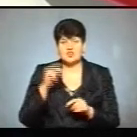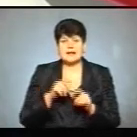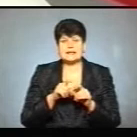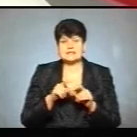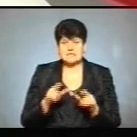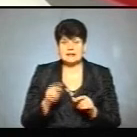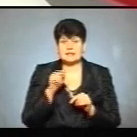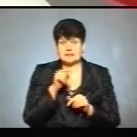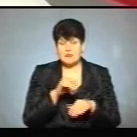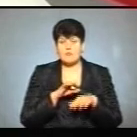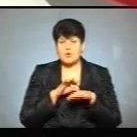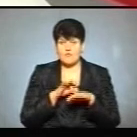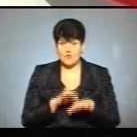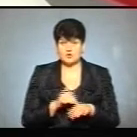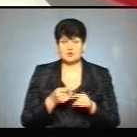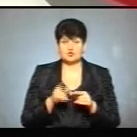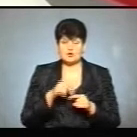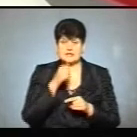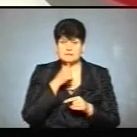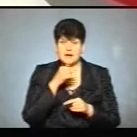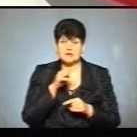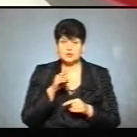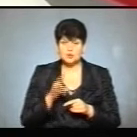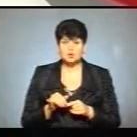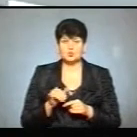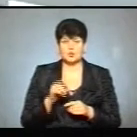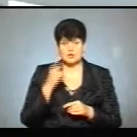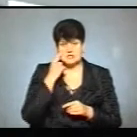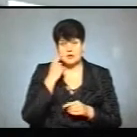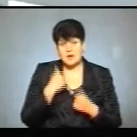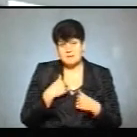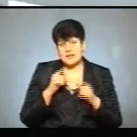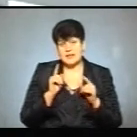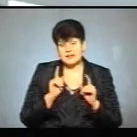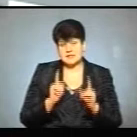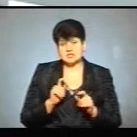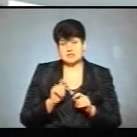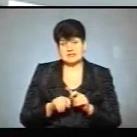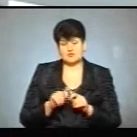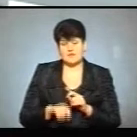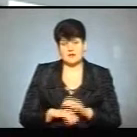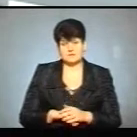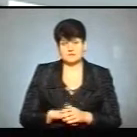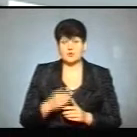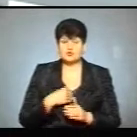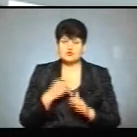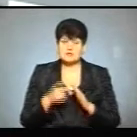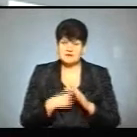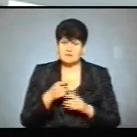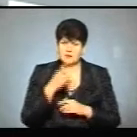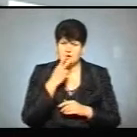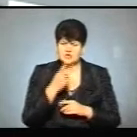і там проводили цю експертну оцінку. А ми лише тестували дітей. Хочу дізнатися, чи побачили ви